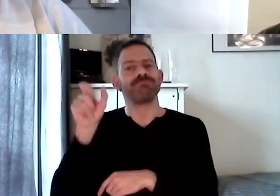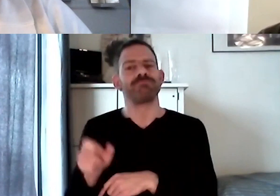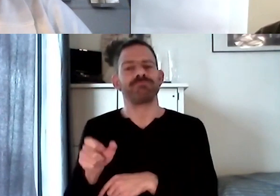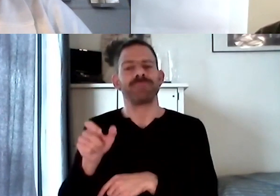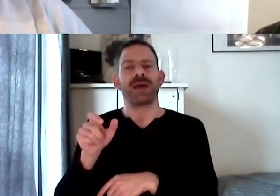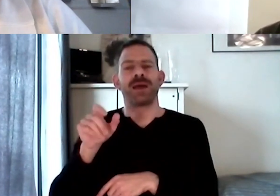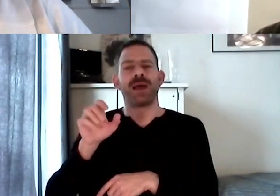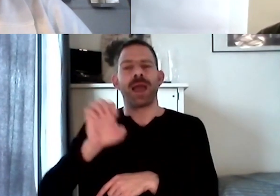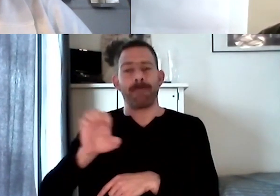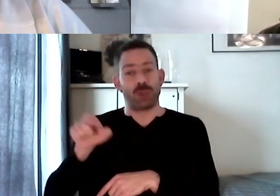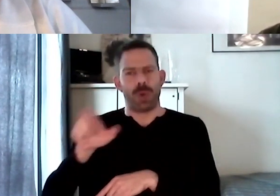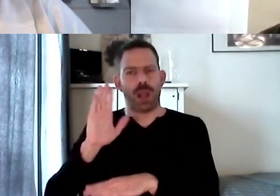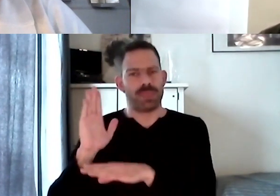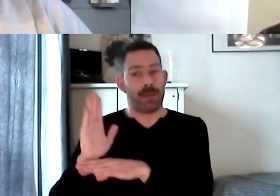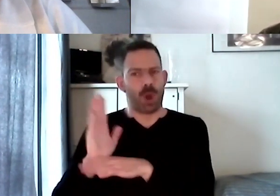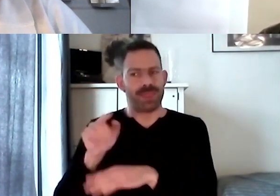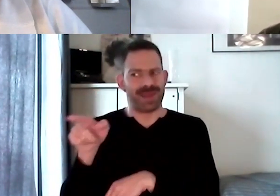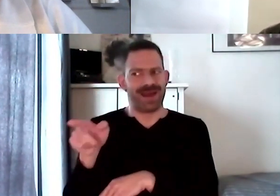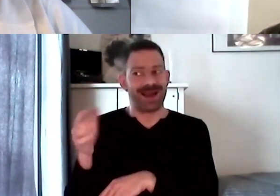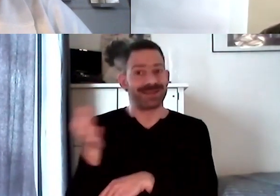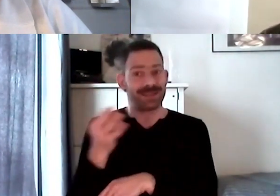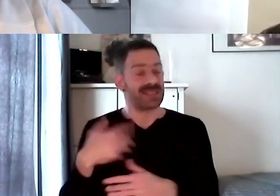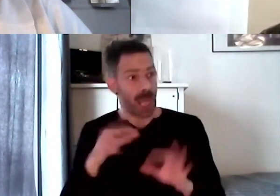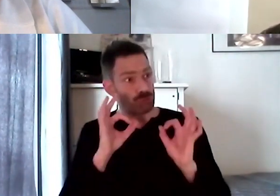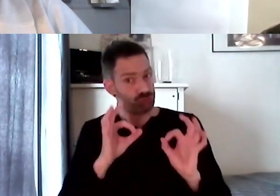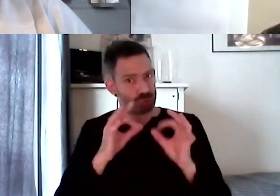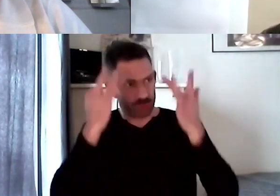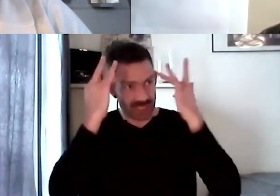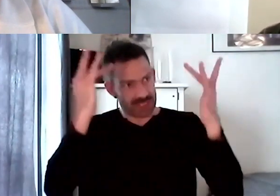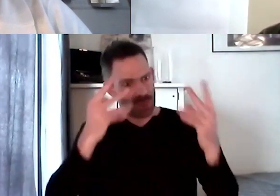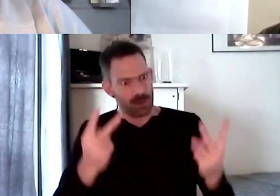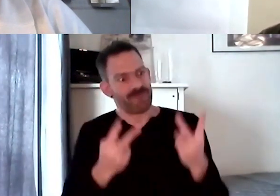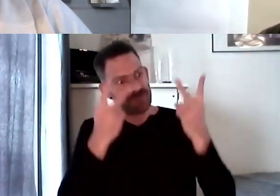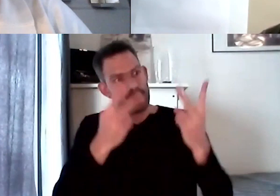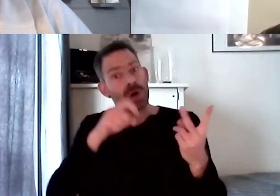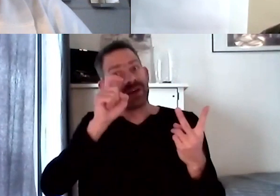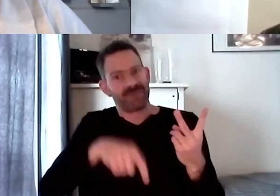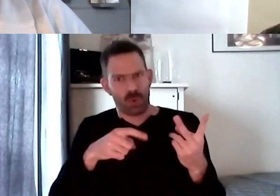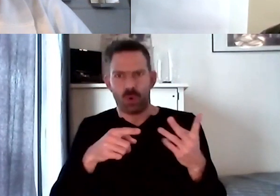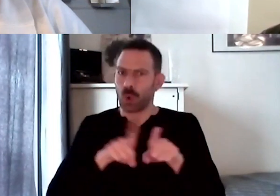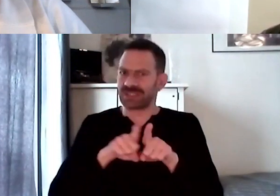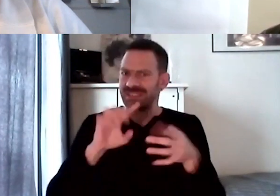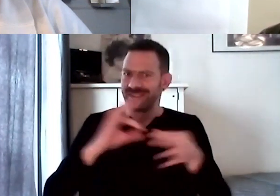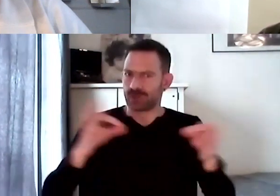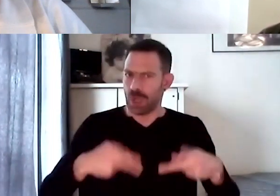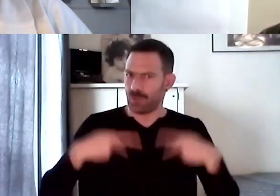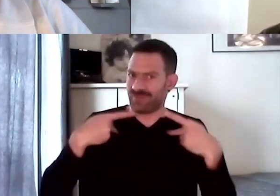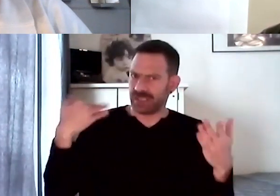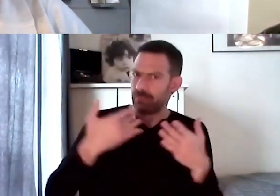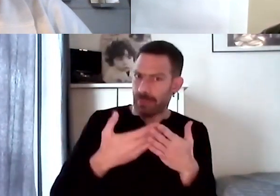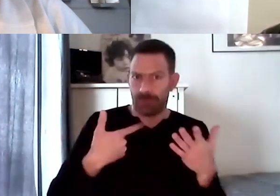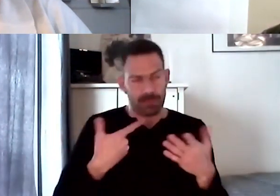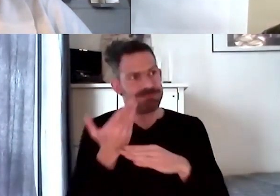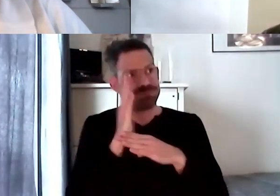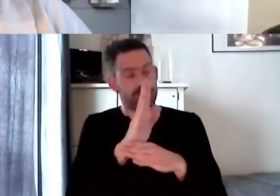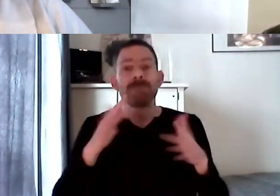dit « C'est tout à fait vrai de valoriser l'expérience, l'histoire de vie, mais comparer me semble délicat, on ne sait pas ce que